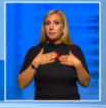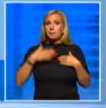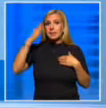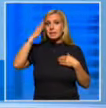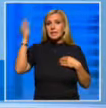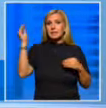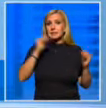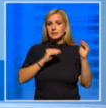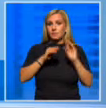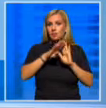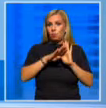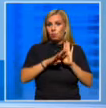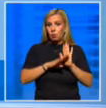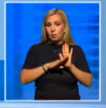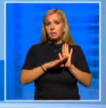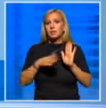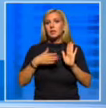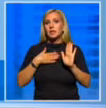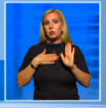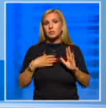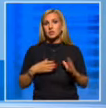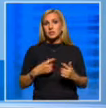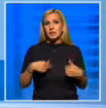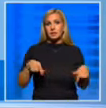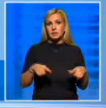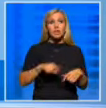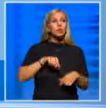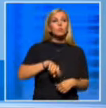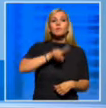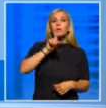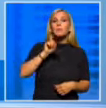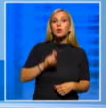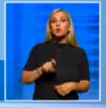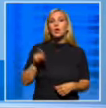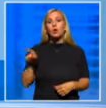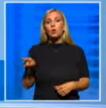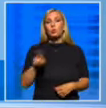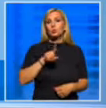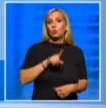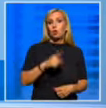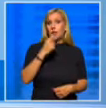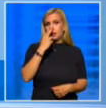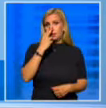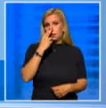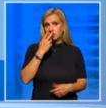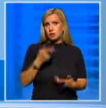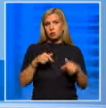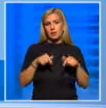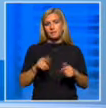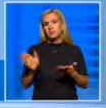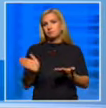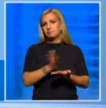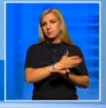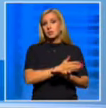обща за нас. Така че тук въпросът кой кого надлъгал, кой кого излъгал, той трябва да